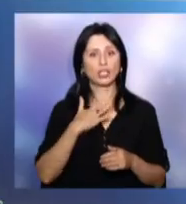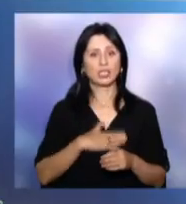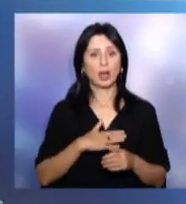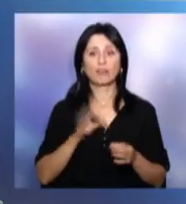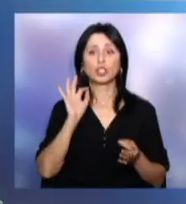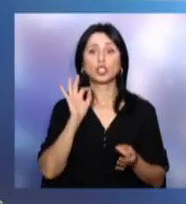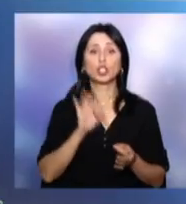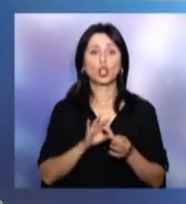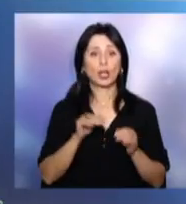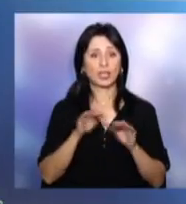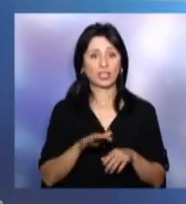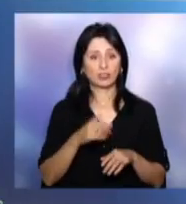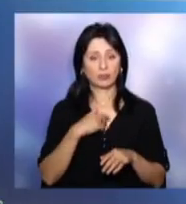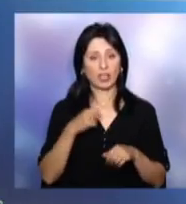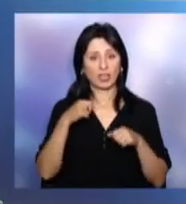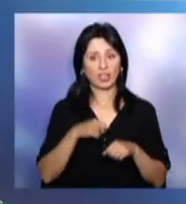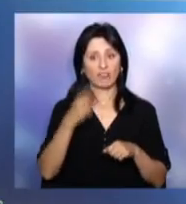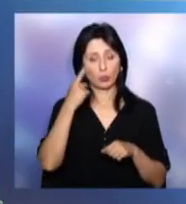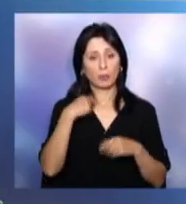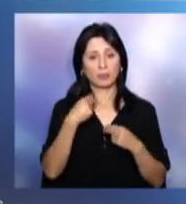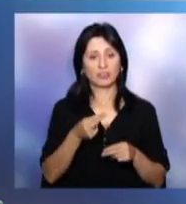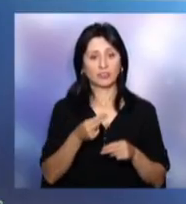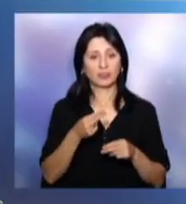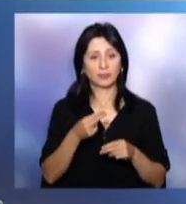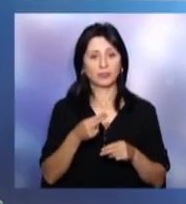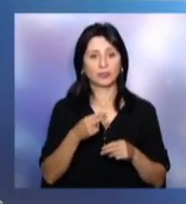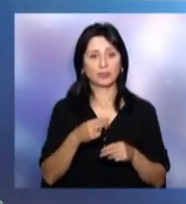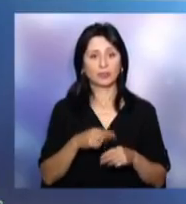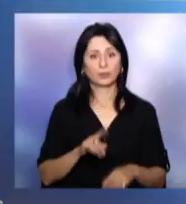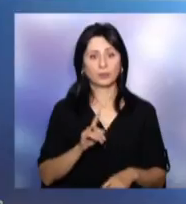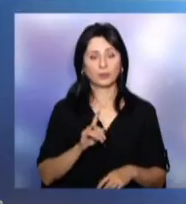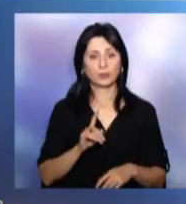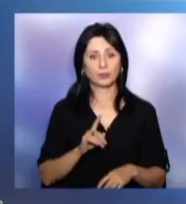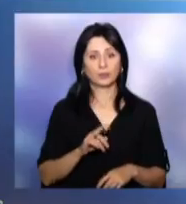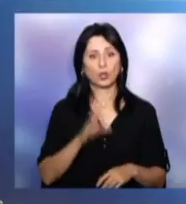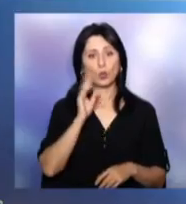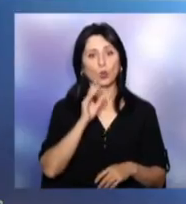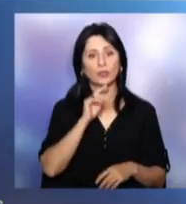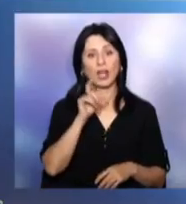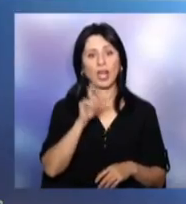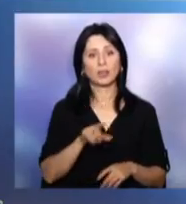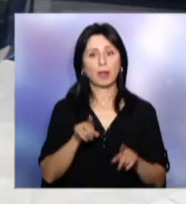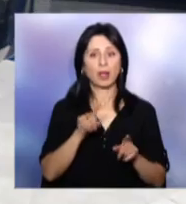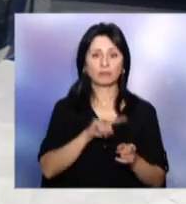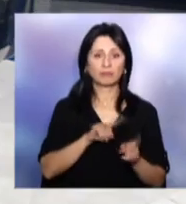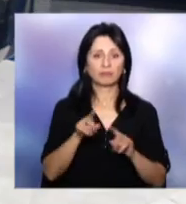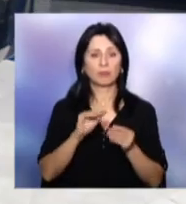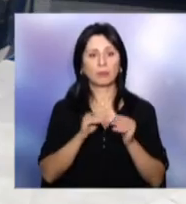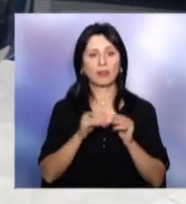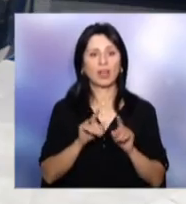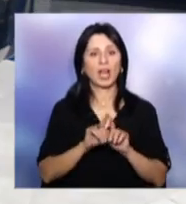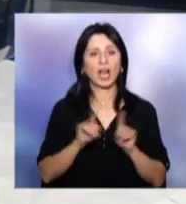საკმარისი სწორი დასკვნისათვის. მე თავისუფლებას ვიტყვი და მივცემდა ვიტყვი, რომ როდესაც ადამიანს ესა თუ ის პრობლემა